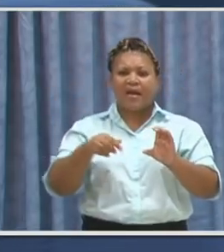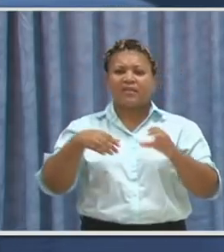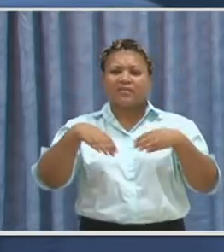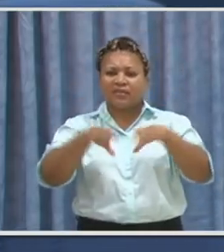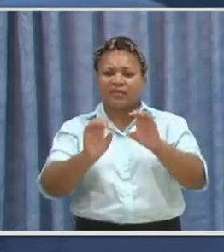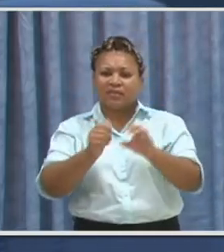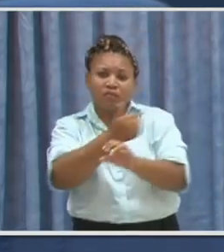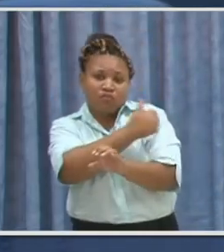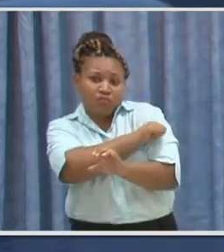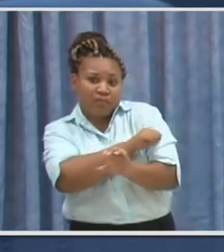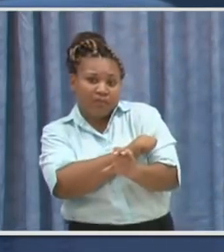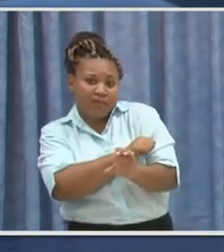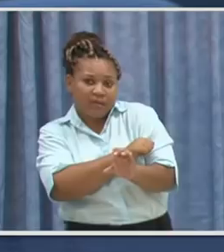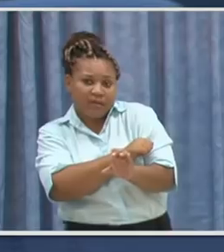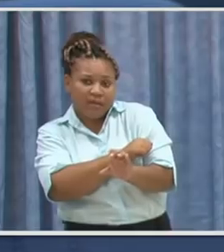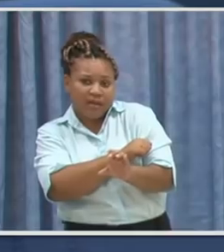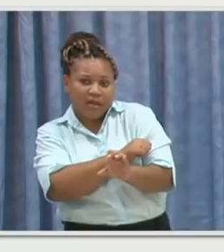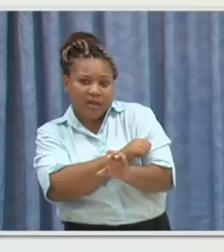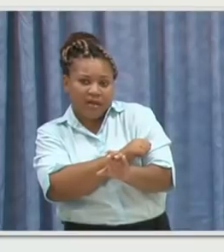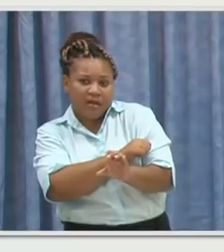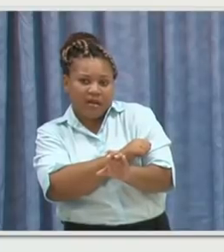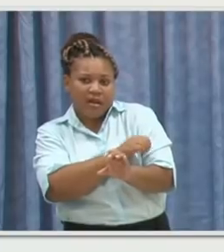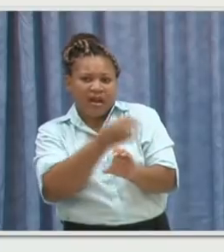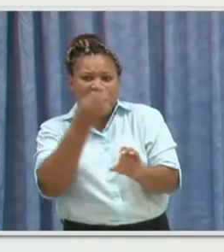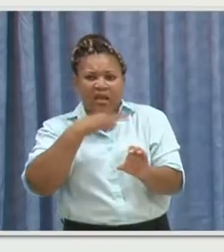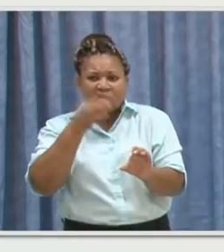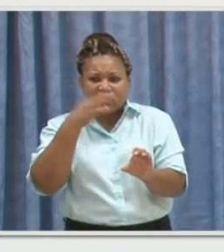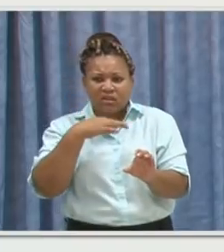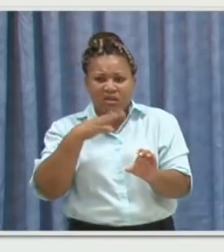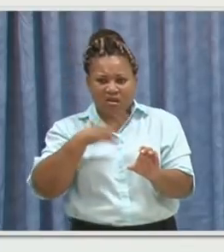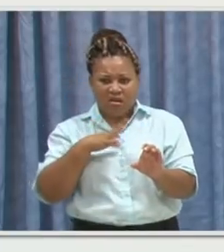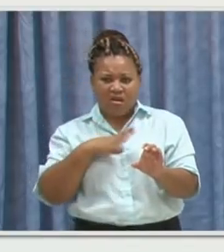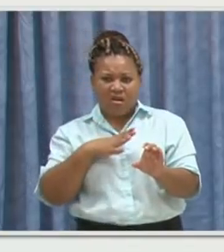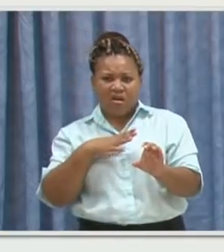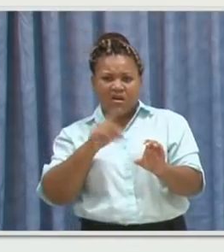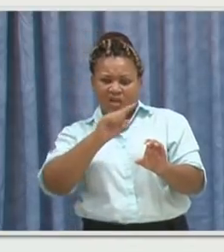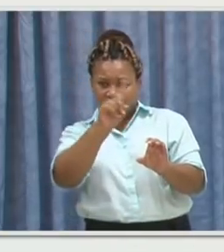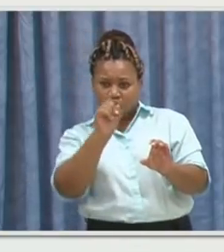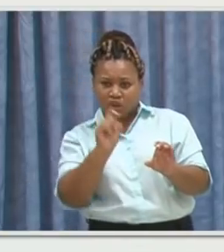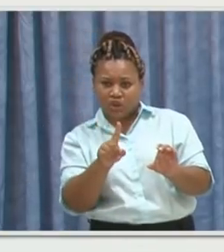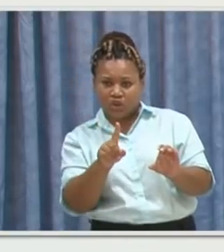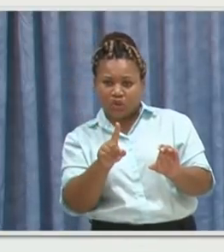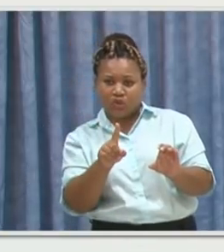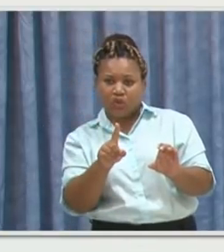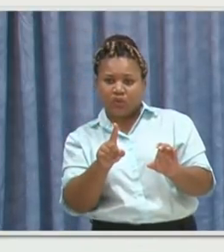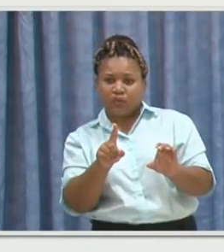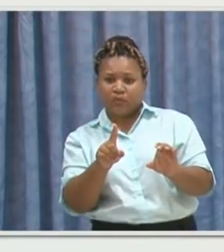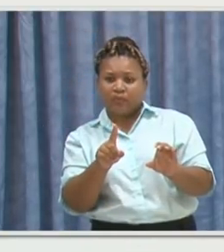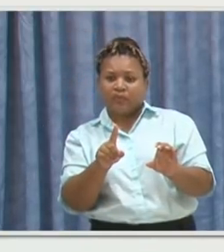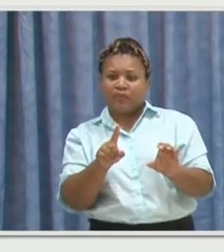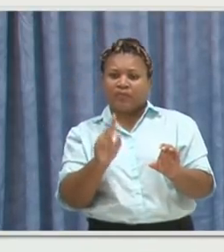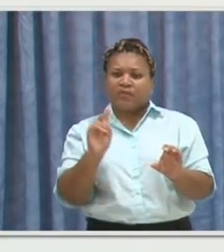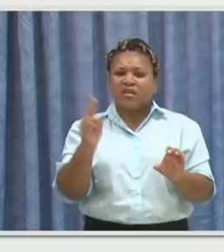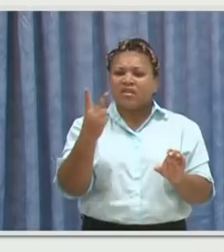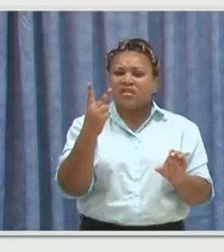Oui, pour bon patient qui en l'étranger ou passer ce traitement. Oui, nous avons à peu